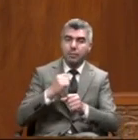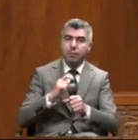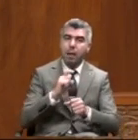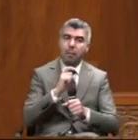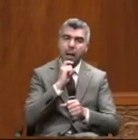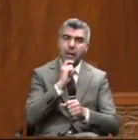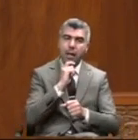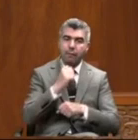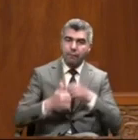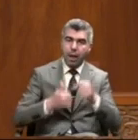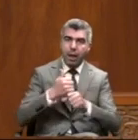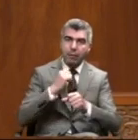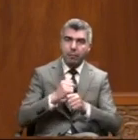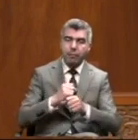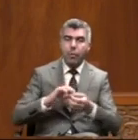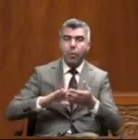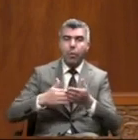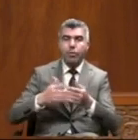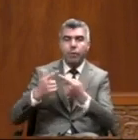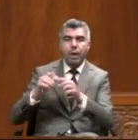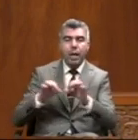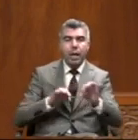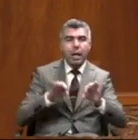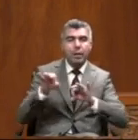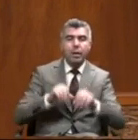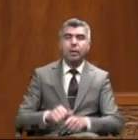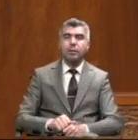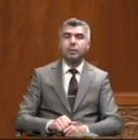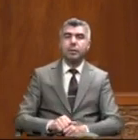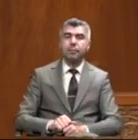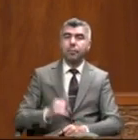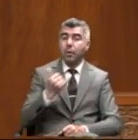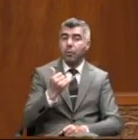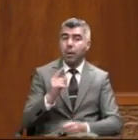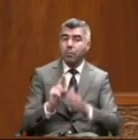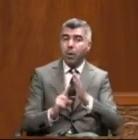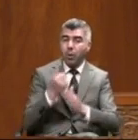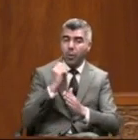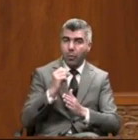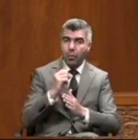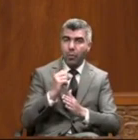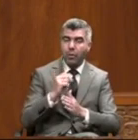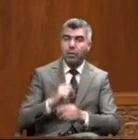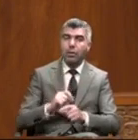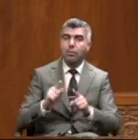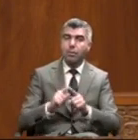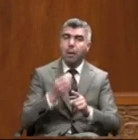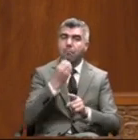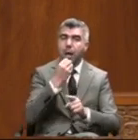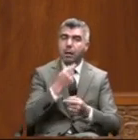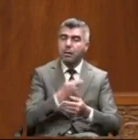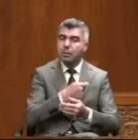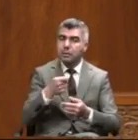من هذه السنه في مجموعه من الاجراءات تهم اولا توفير الاعلاف